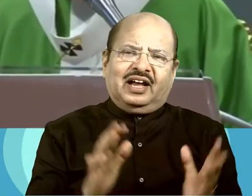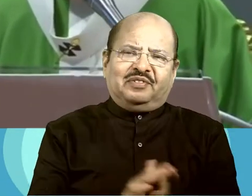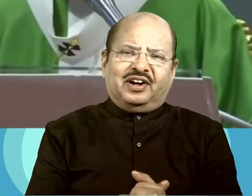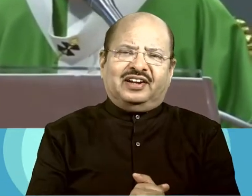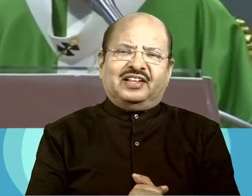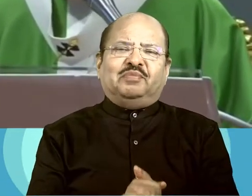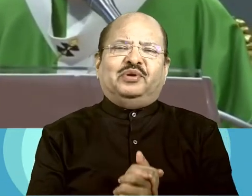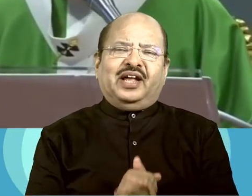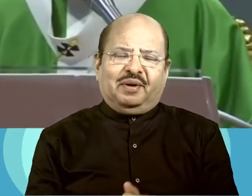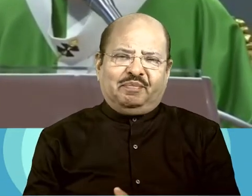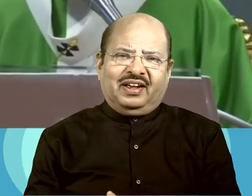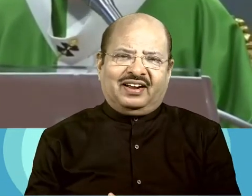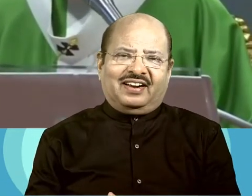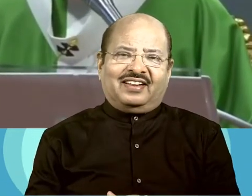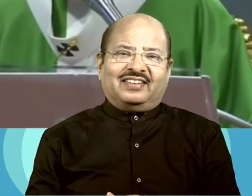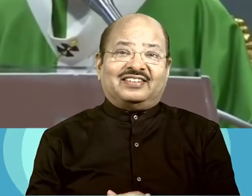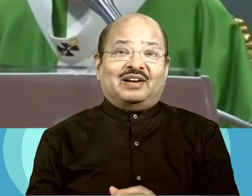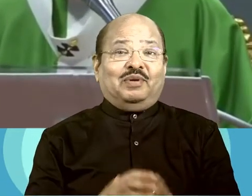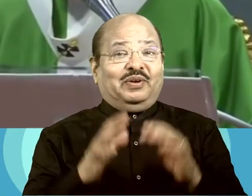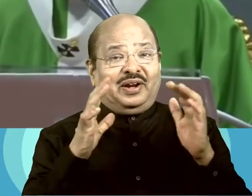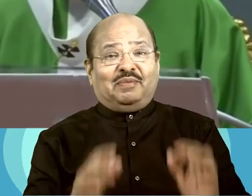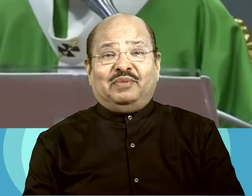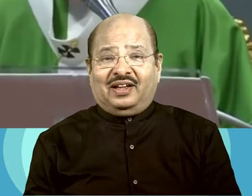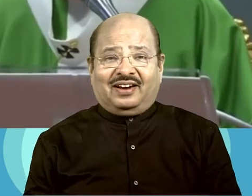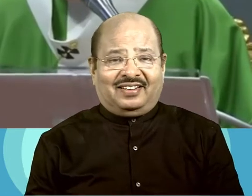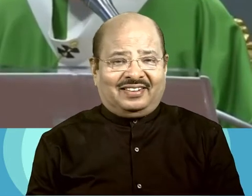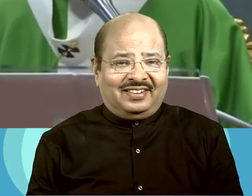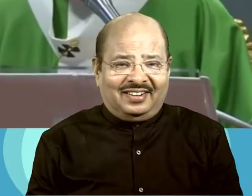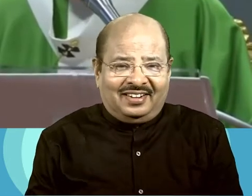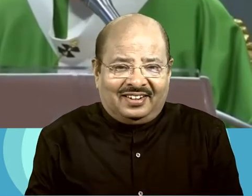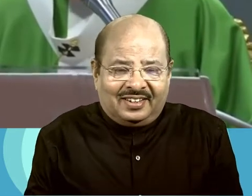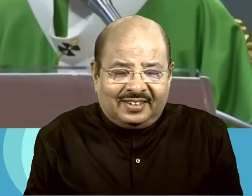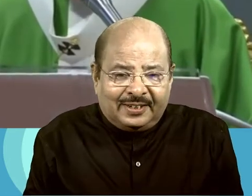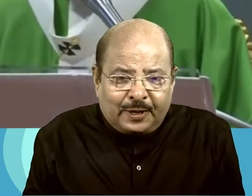നമ്മുടെ മാതാവാണ്, നമ്മുടെ അമ്മയാണ്, സഭയുടെ അമ്മയാണ്.